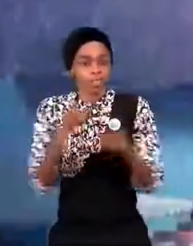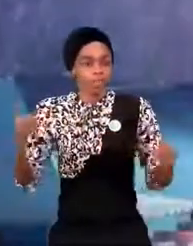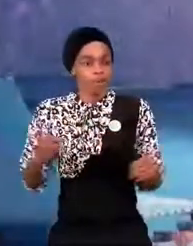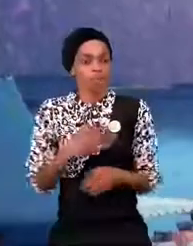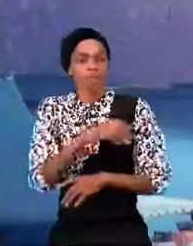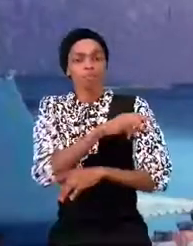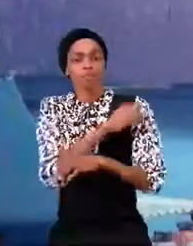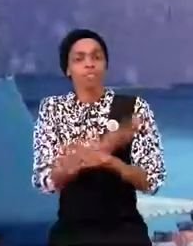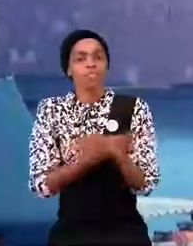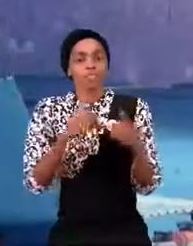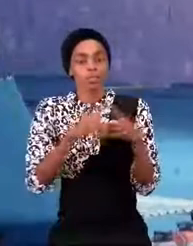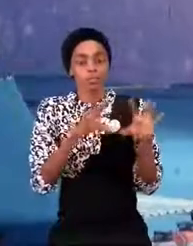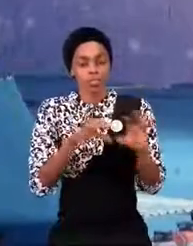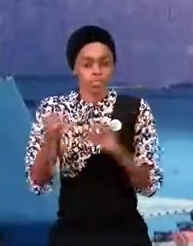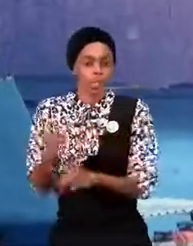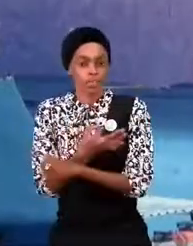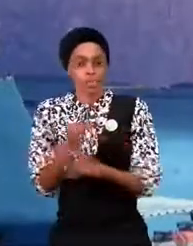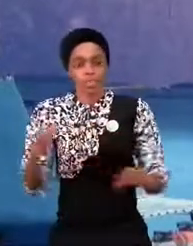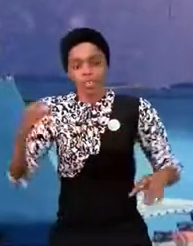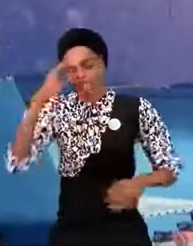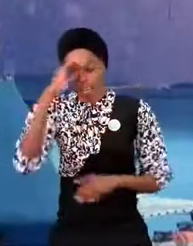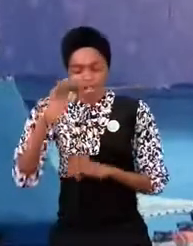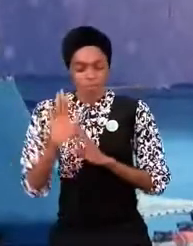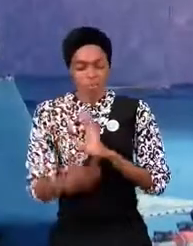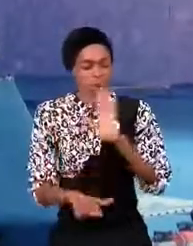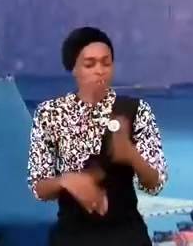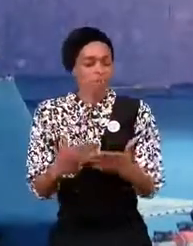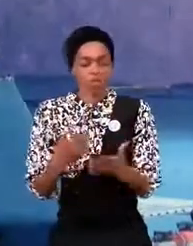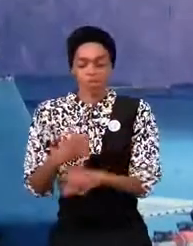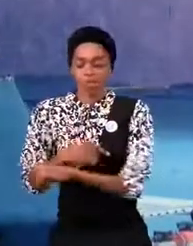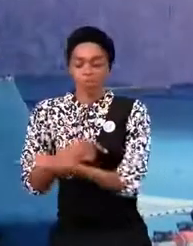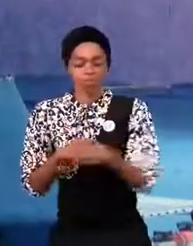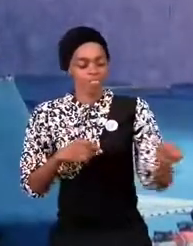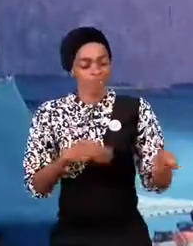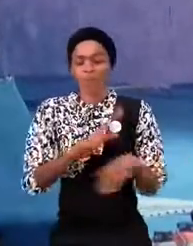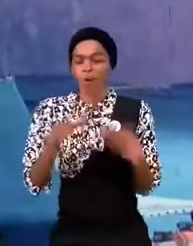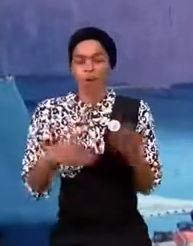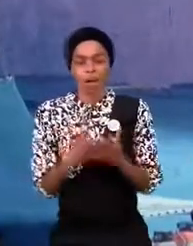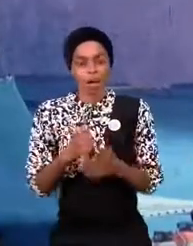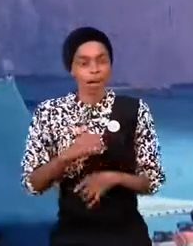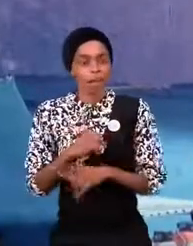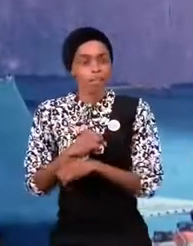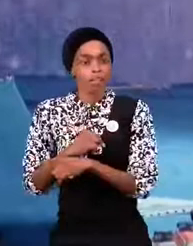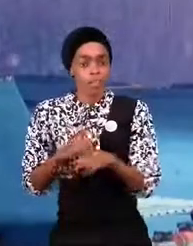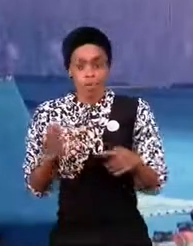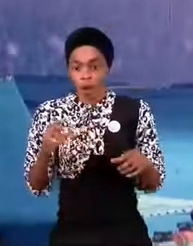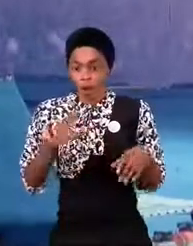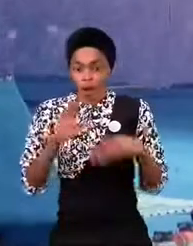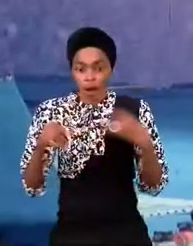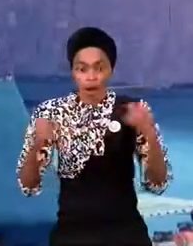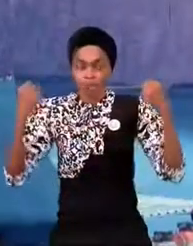eux tous, de sorte qu'ils étaient tous dans l'étonnement et glorifiaient Dieu, disant, « Nous n'avons jamais rien vu